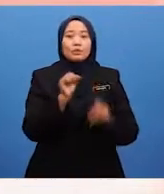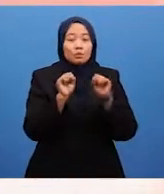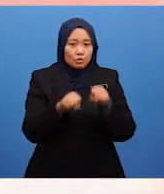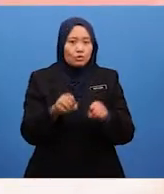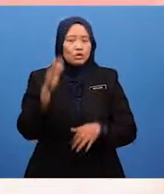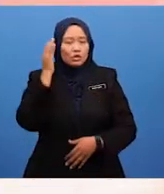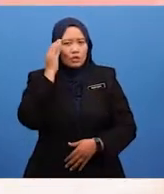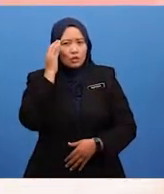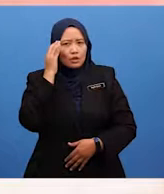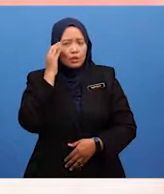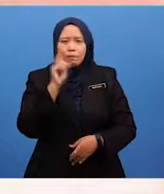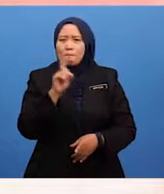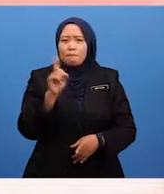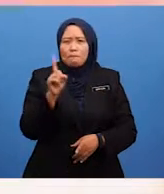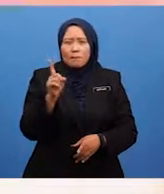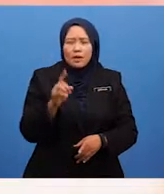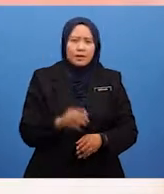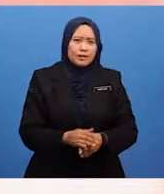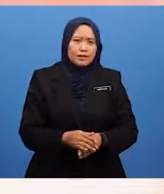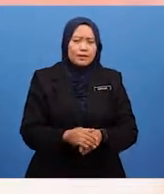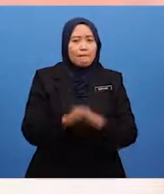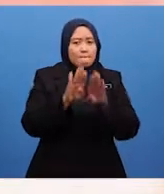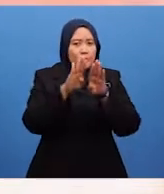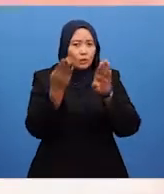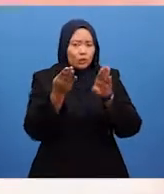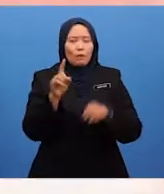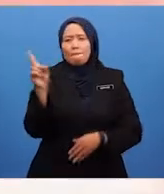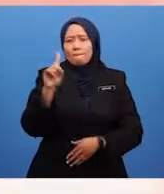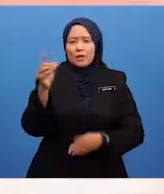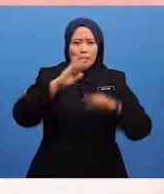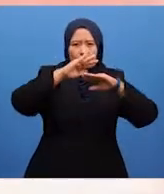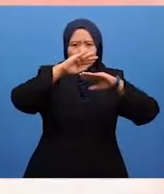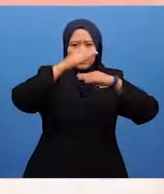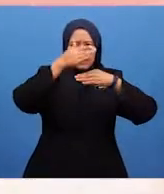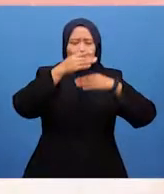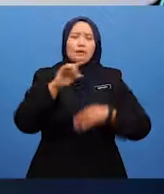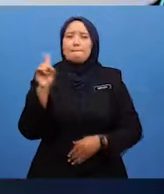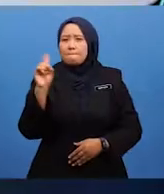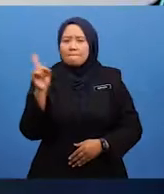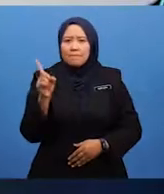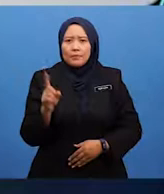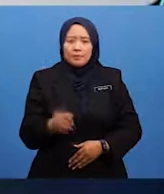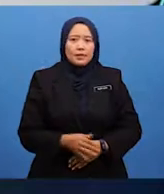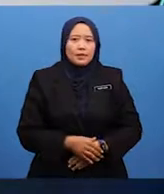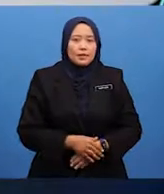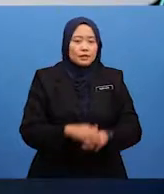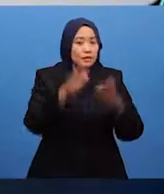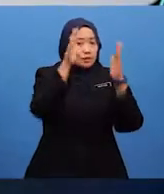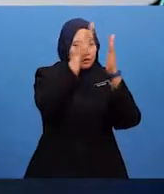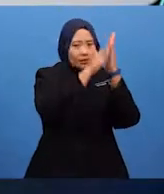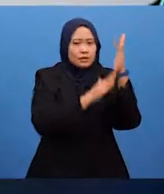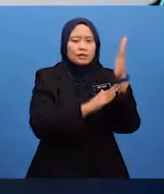ke nampak jelas Itulah sebenarnya lukisan kehancuran isometri ya betul Dengar tuh pencet aja